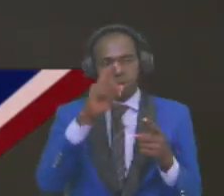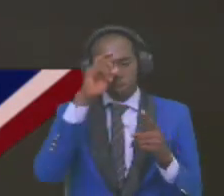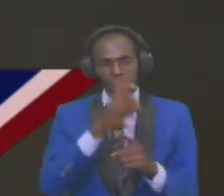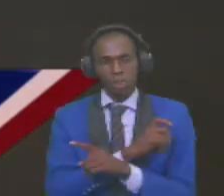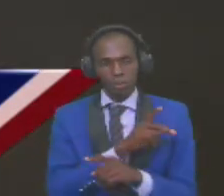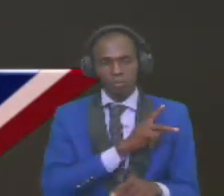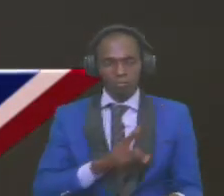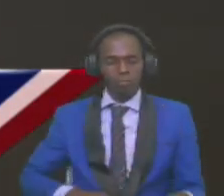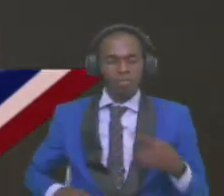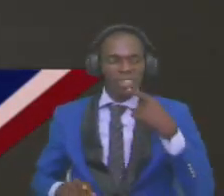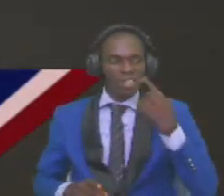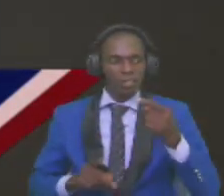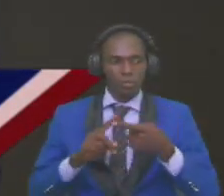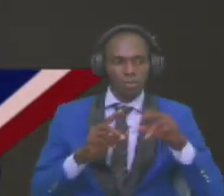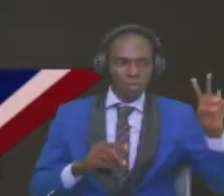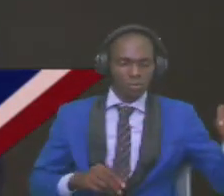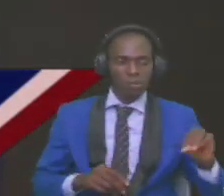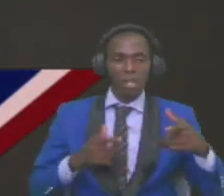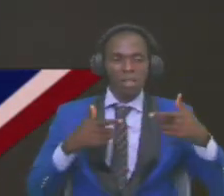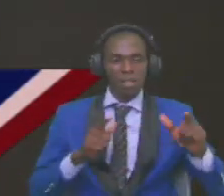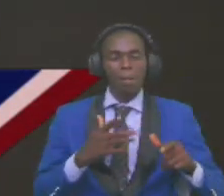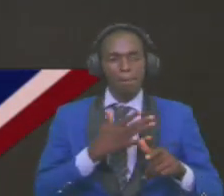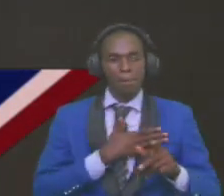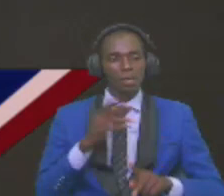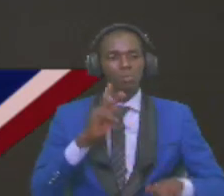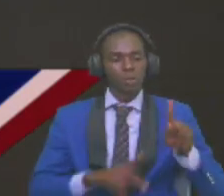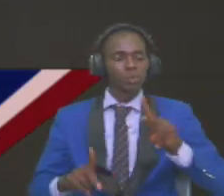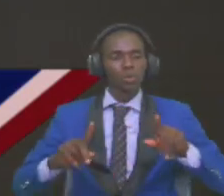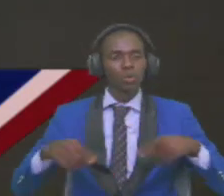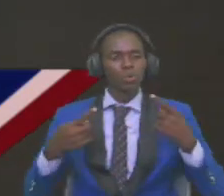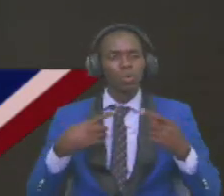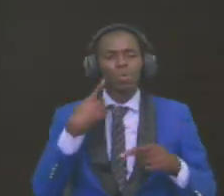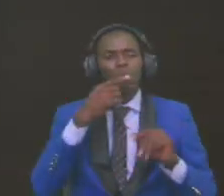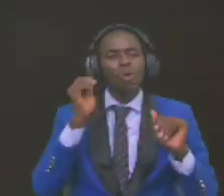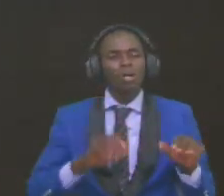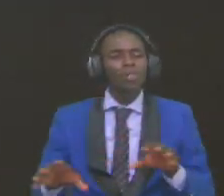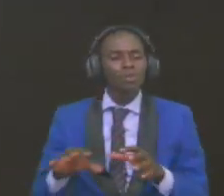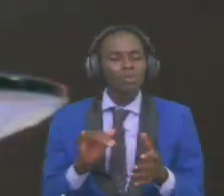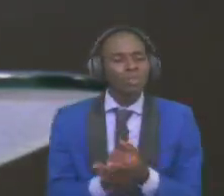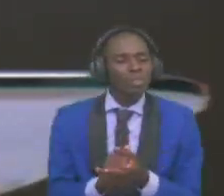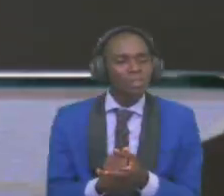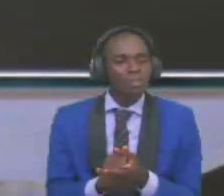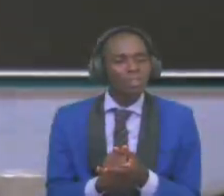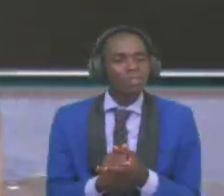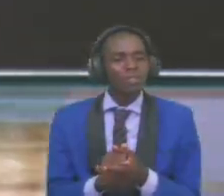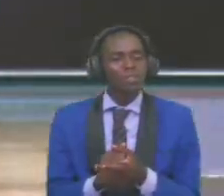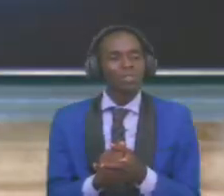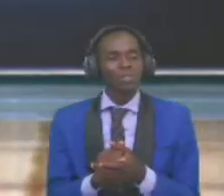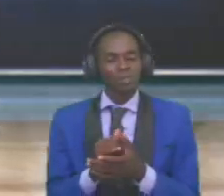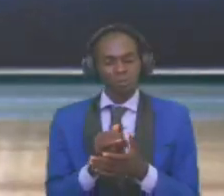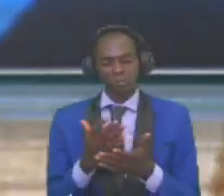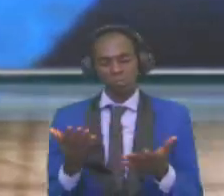moïse et doit aller apparent pour le dit laisse mon peuple à l'équipe préfère quelqu'un qui